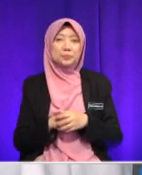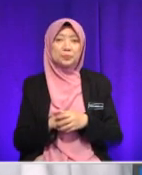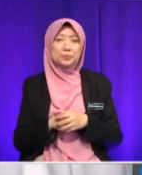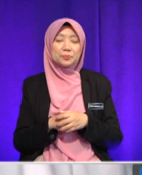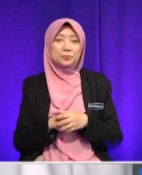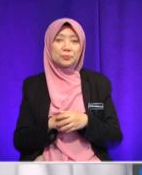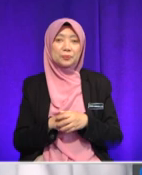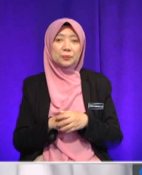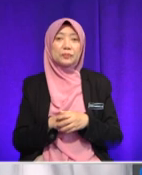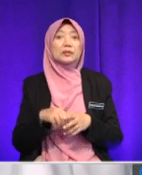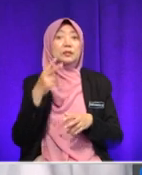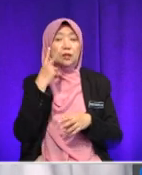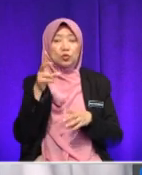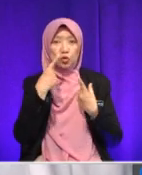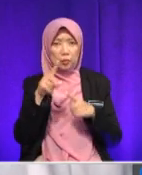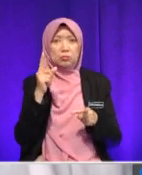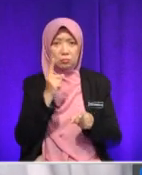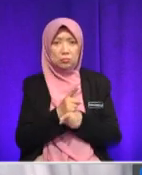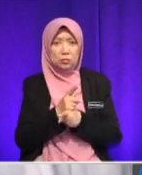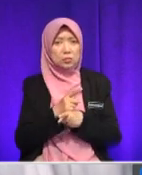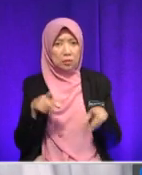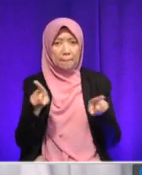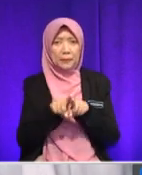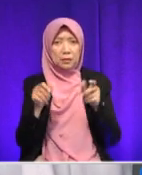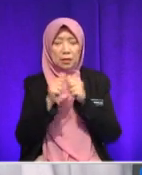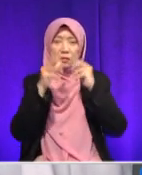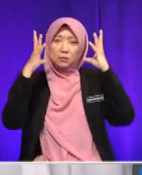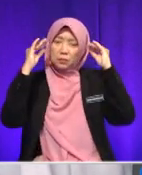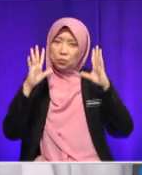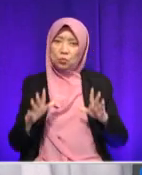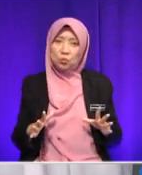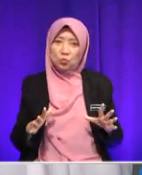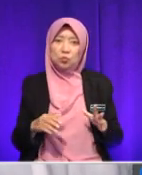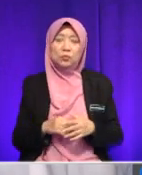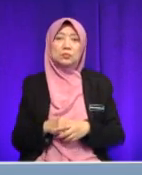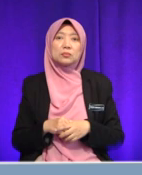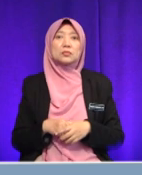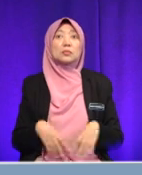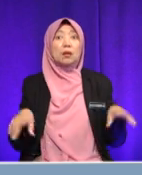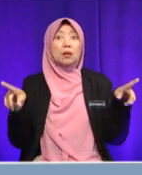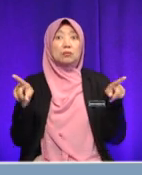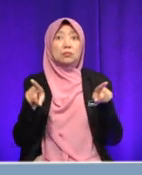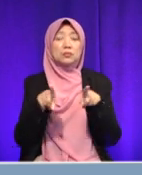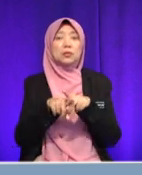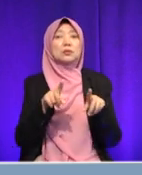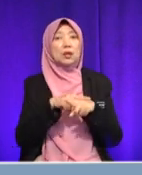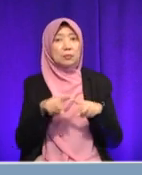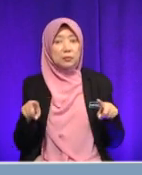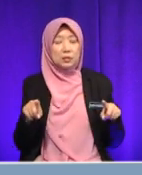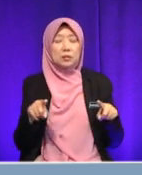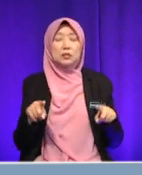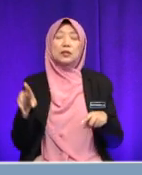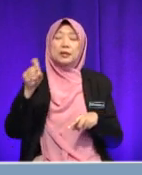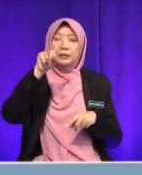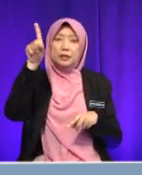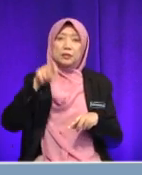Baik. Kita lihat adakah jawapan Livanesh sama dengan jawapan cikgu? Sama. Okay, tetapi Nisa, saya ingin tanya.